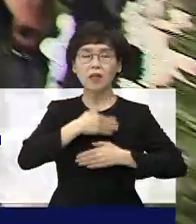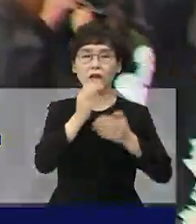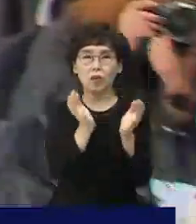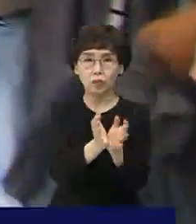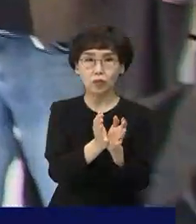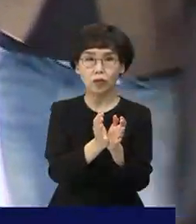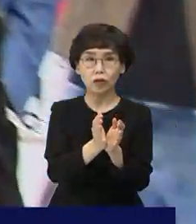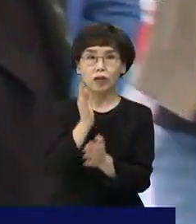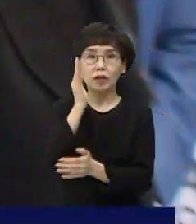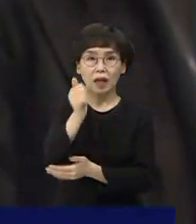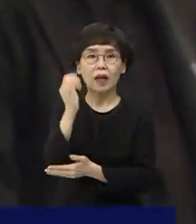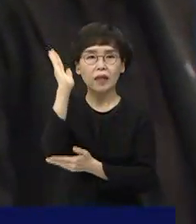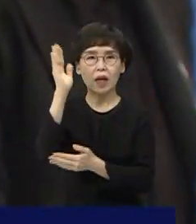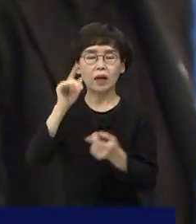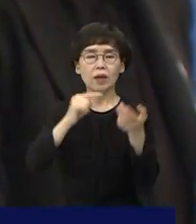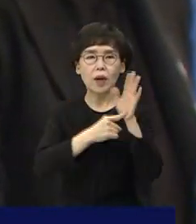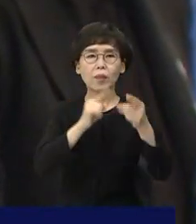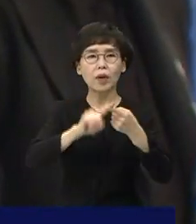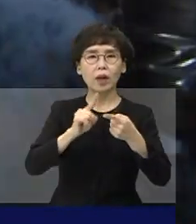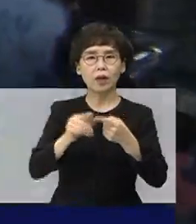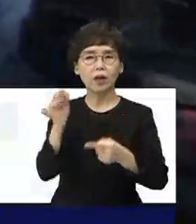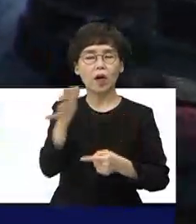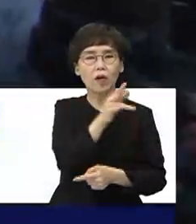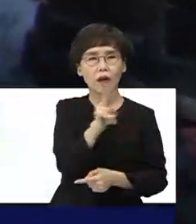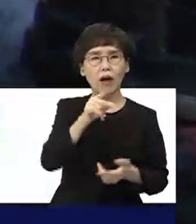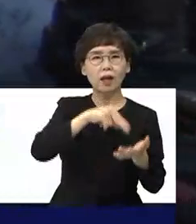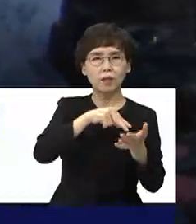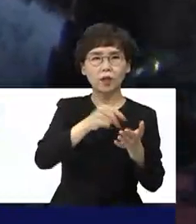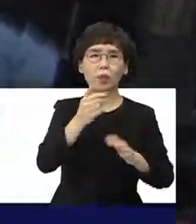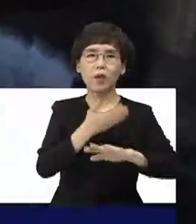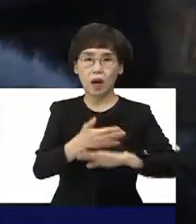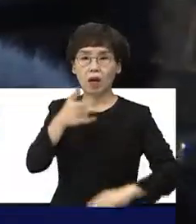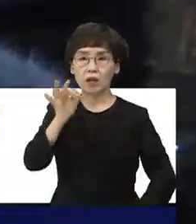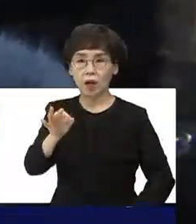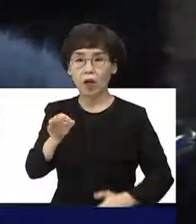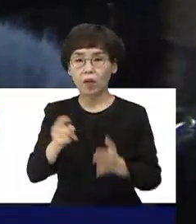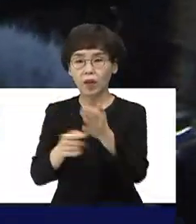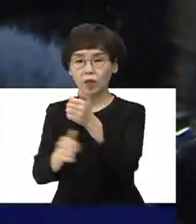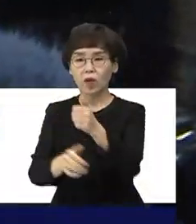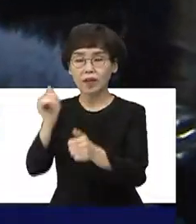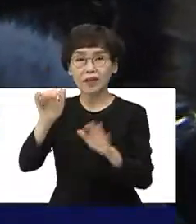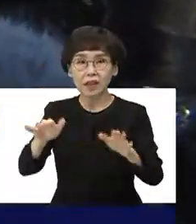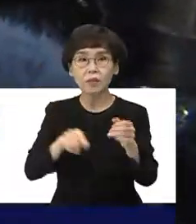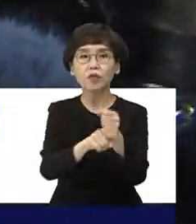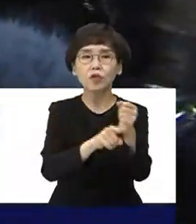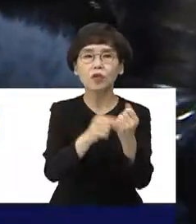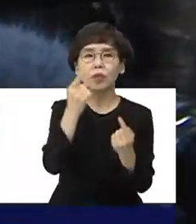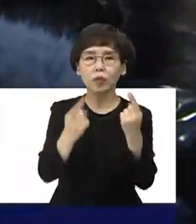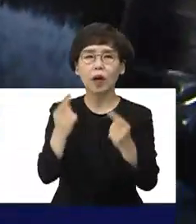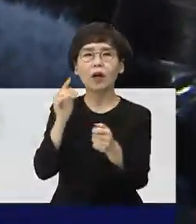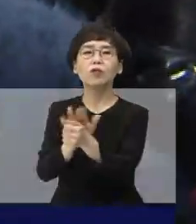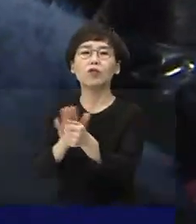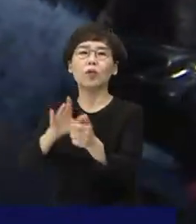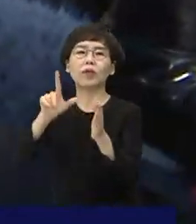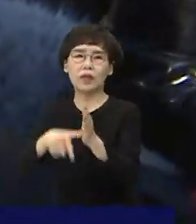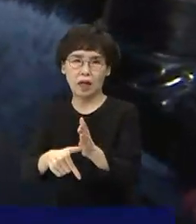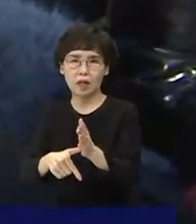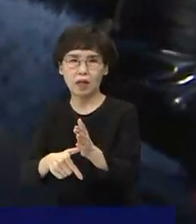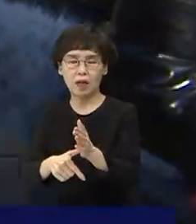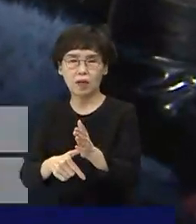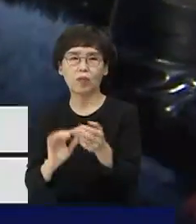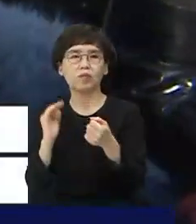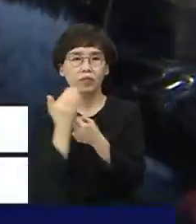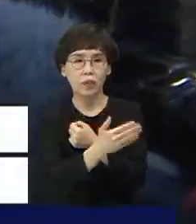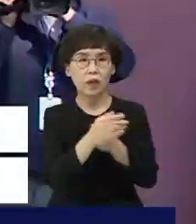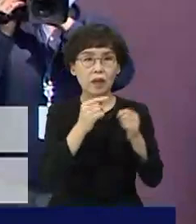온도차를 보였습니다. 정진석 국민의힘 비대위원장은 지금은 추궁보다 추도의 시간이라며 이 장관을 옹호했고